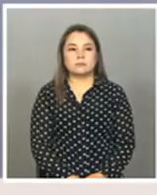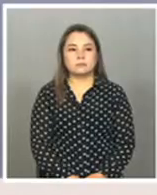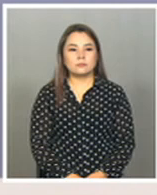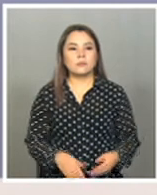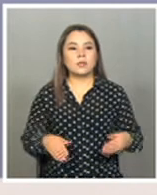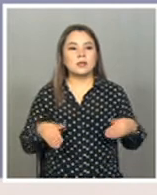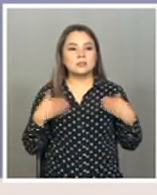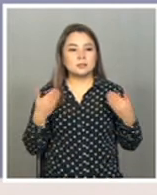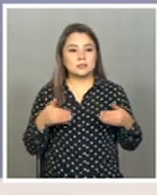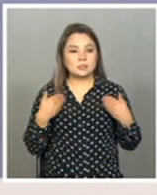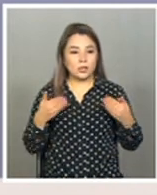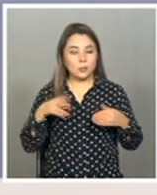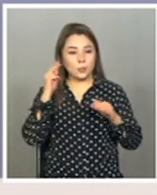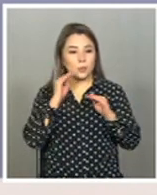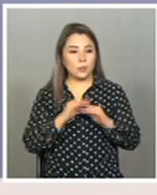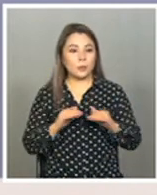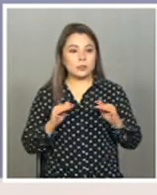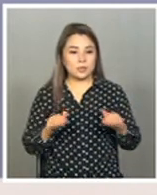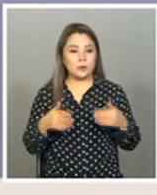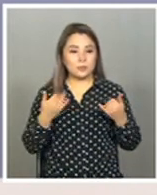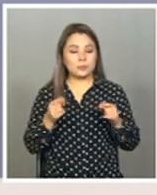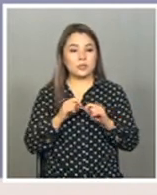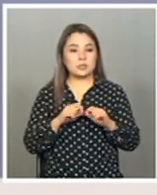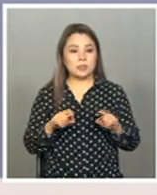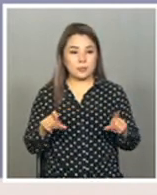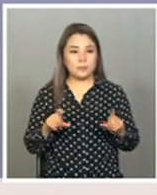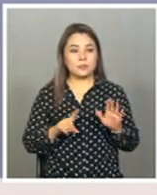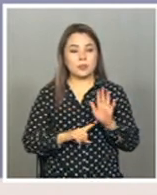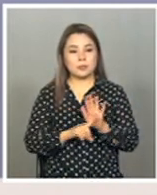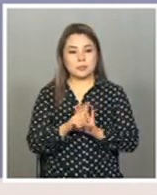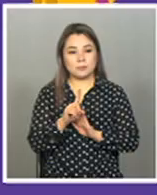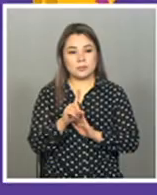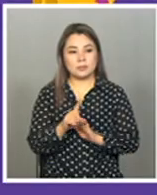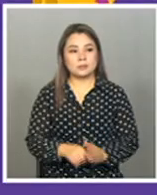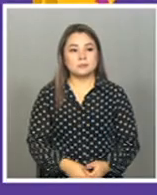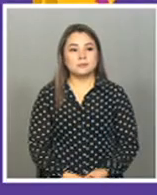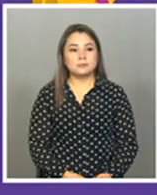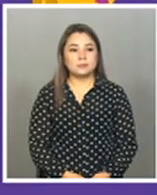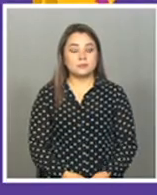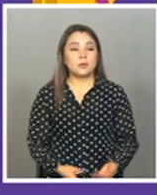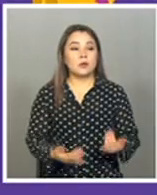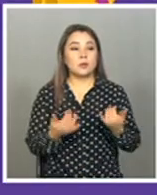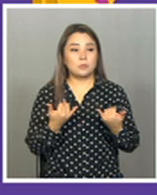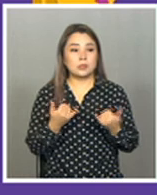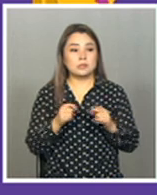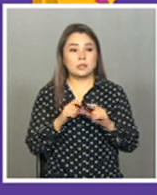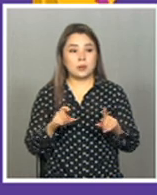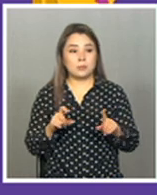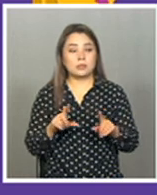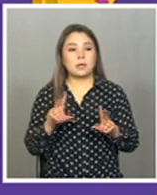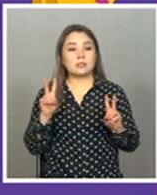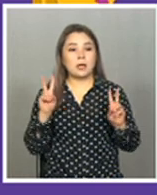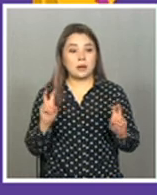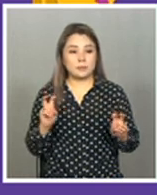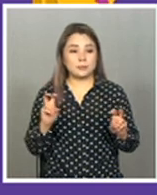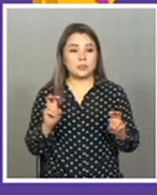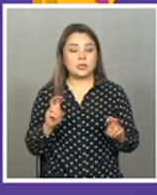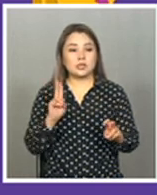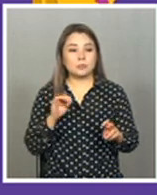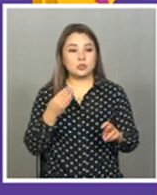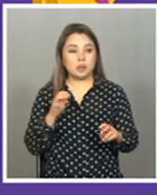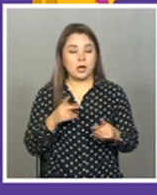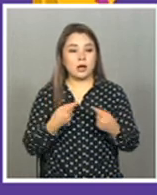Сәлеметсіздер ме, оқушылар? Сабағымызды бастаймыз. Біздің бүгінгі сабағымыздың тақырыбы қыпшақ